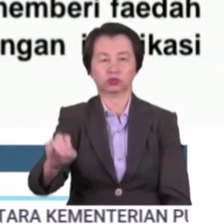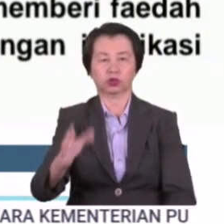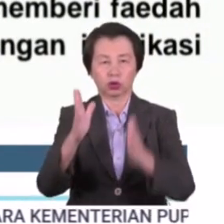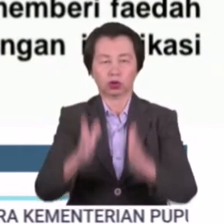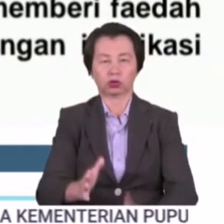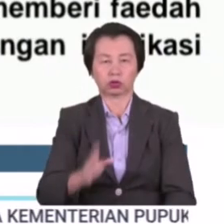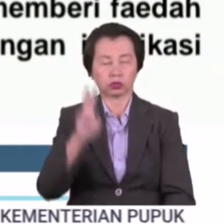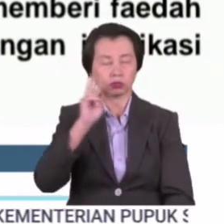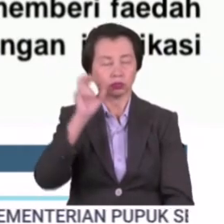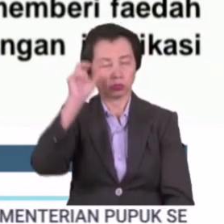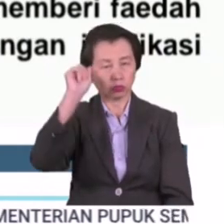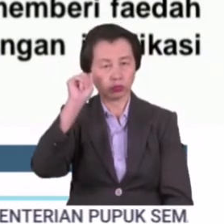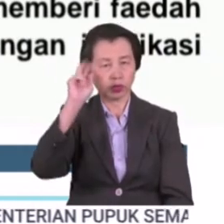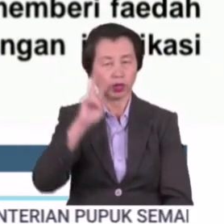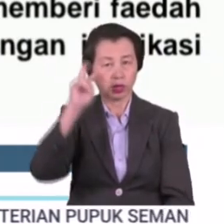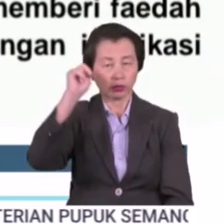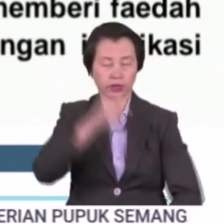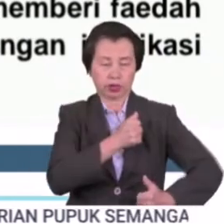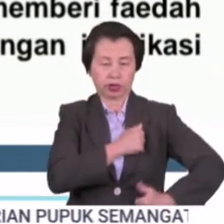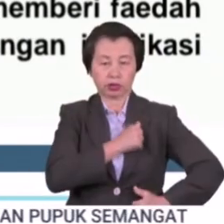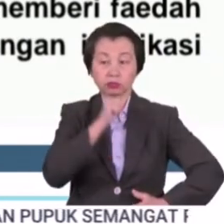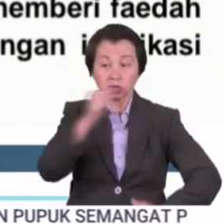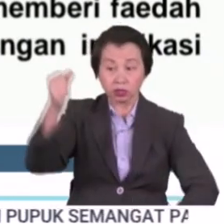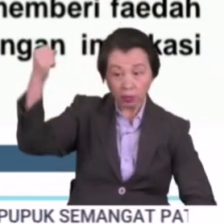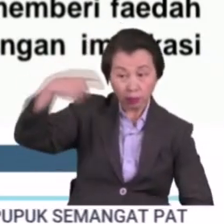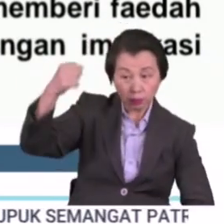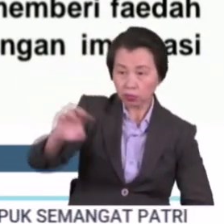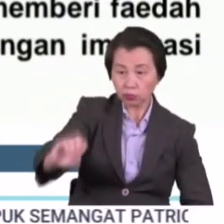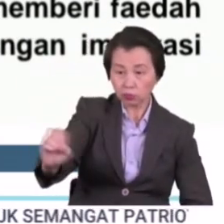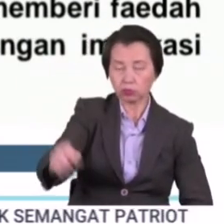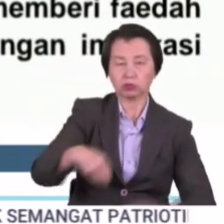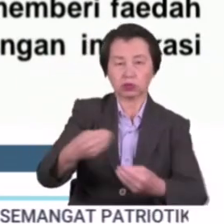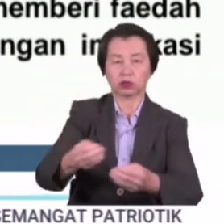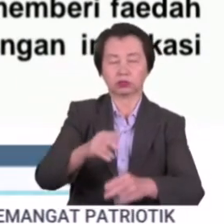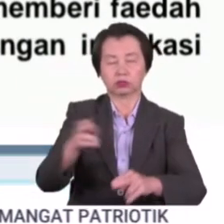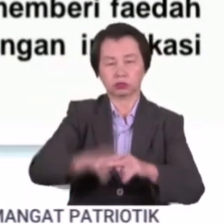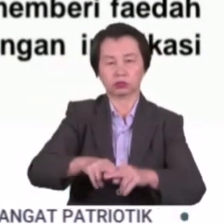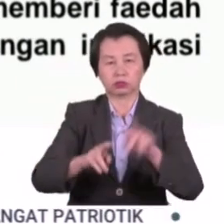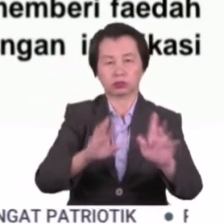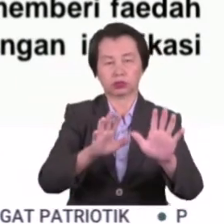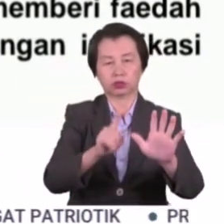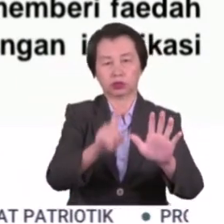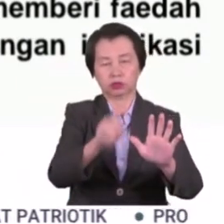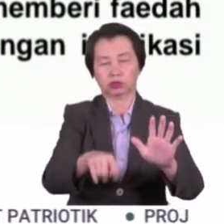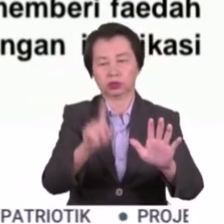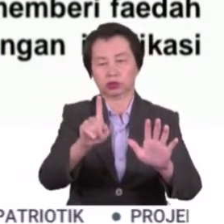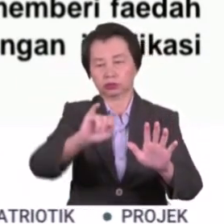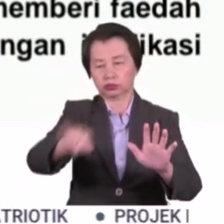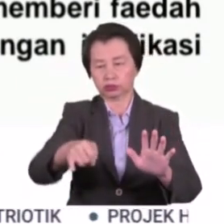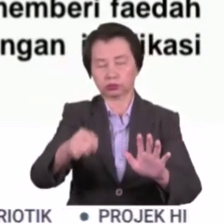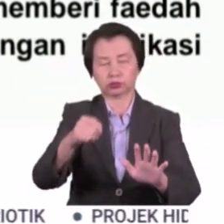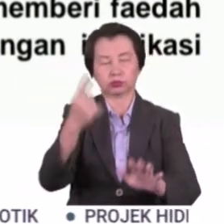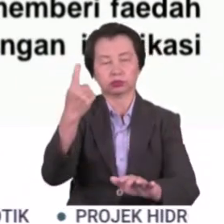Veteran ATM tidak berpencen melibatkan implikasi kewangan tambahan 151.1 jutainggit setahun